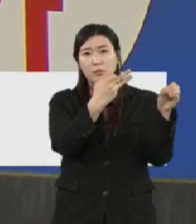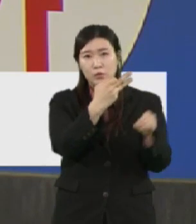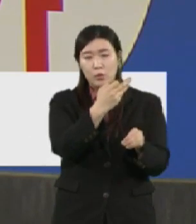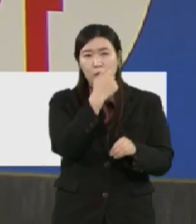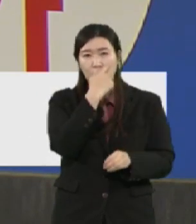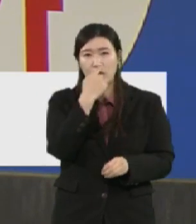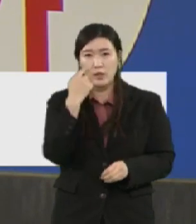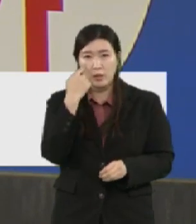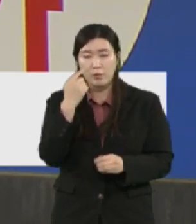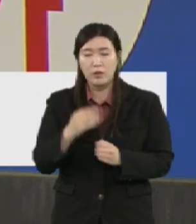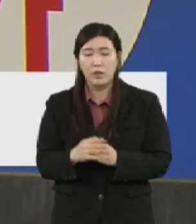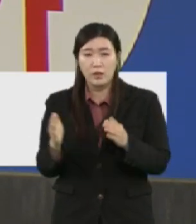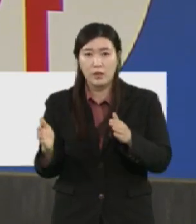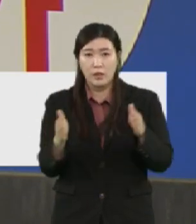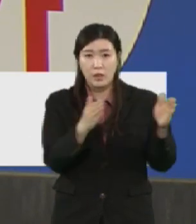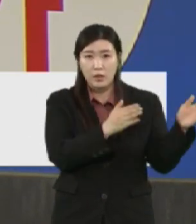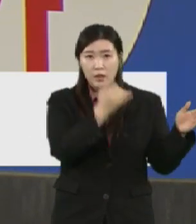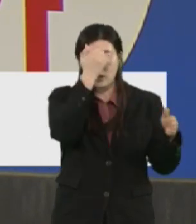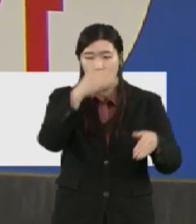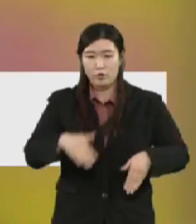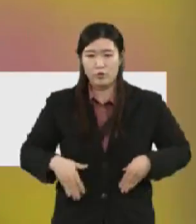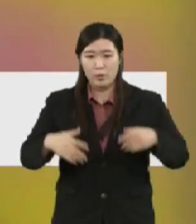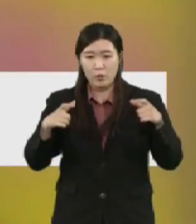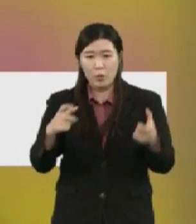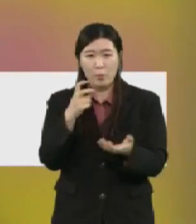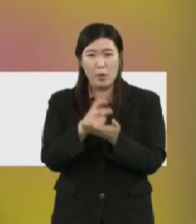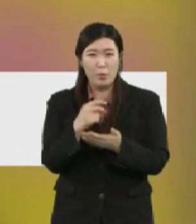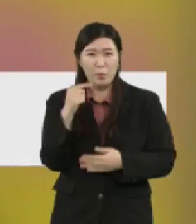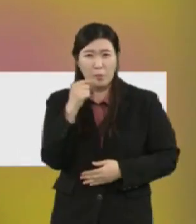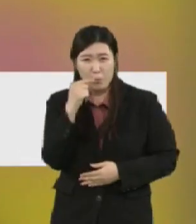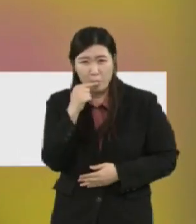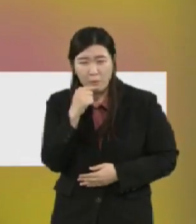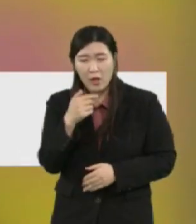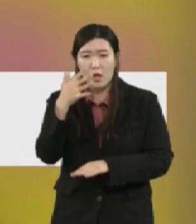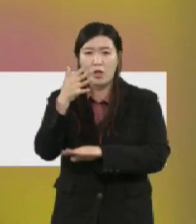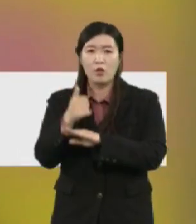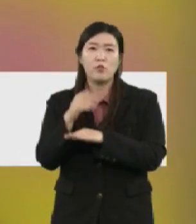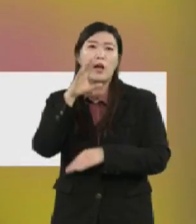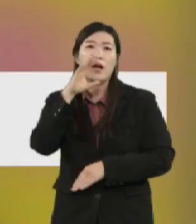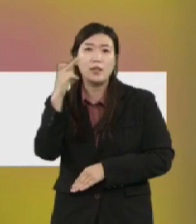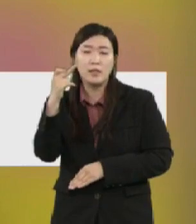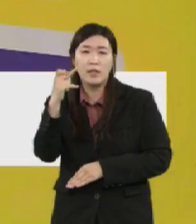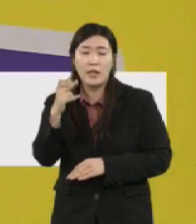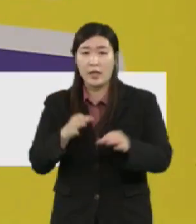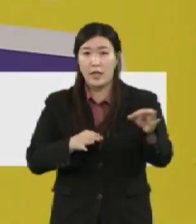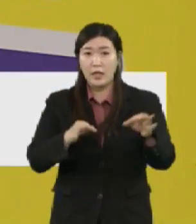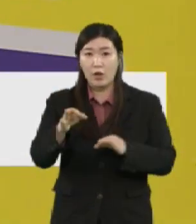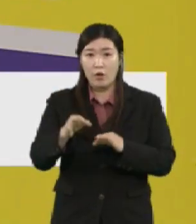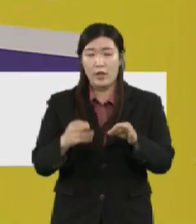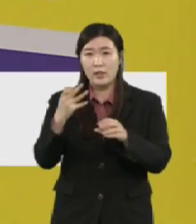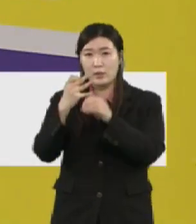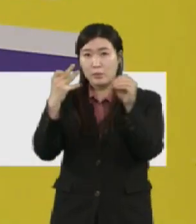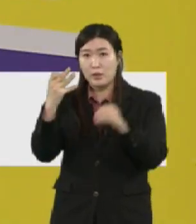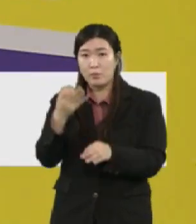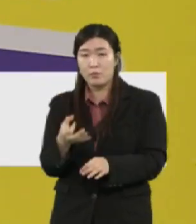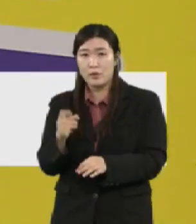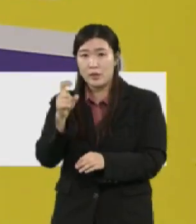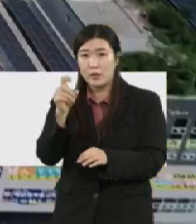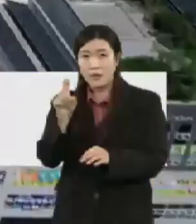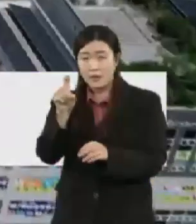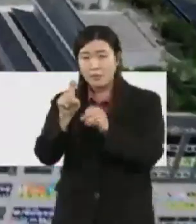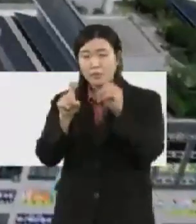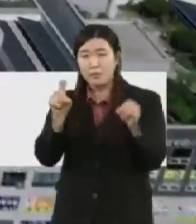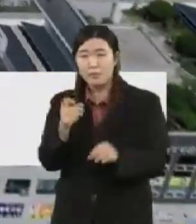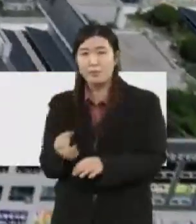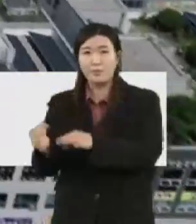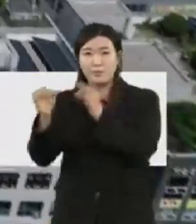높았습니다 충남의 아파트 매매가격은 규제 풍선 효과 영향으로 아산 28.4% 오랜 등 평균